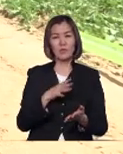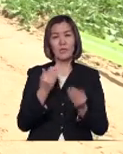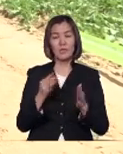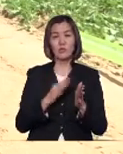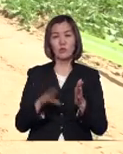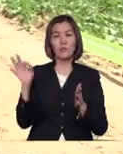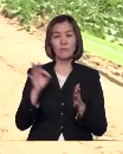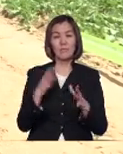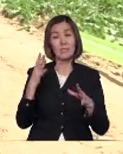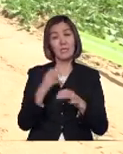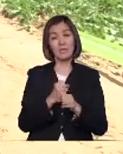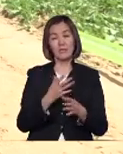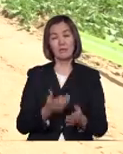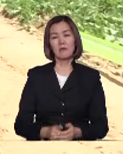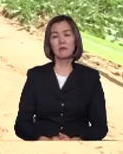90%-ке азайтты.